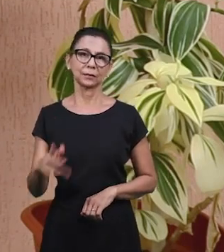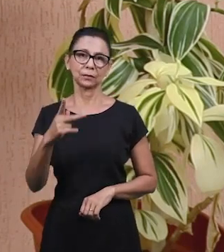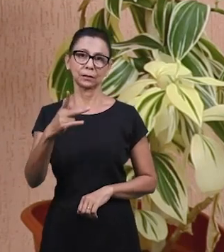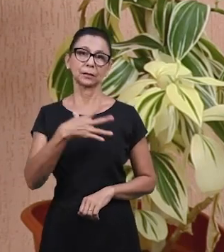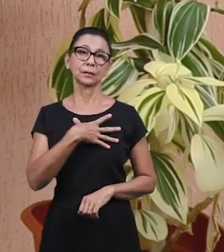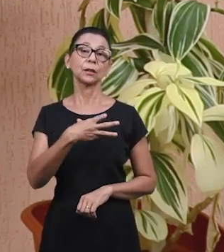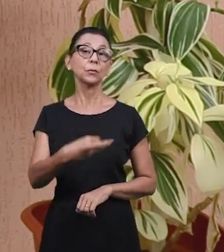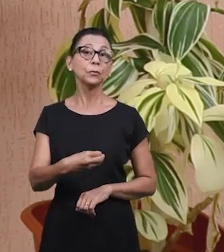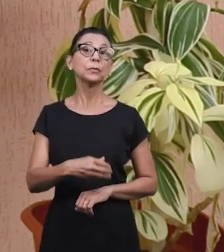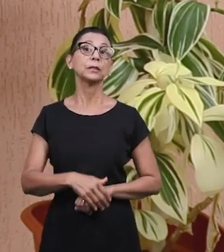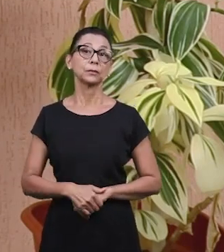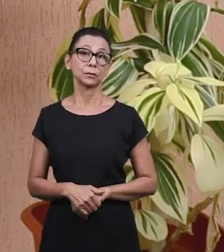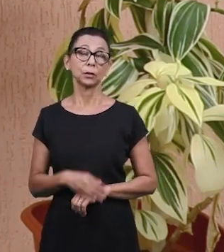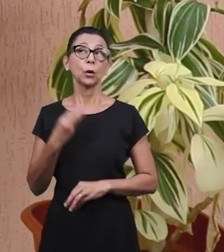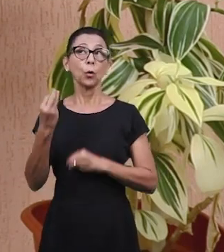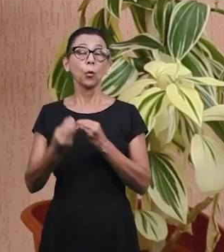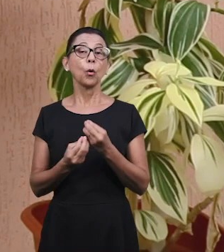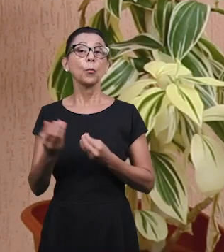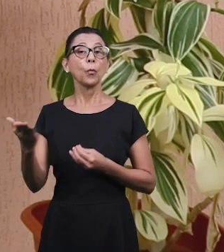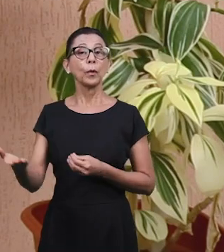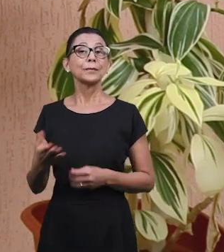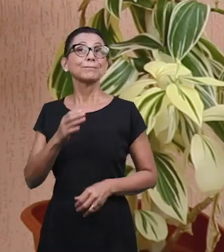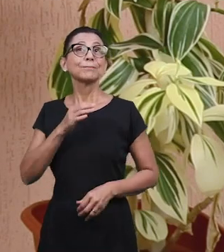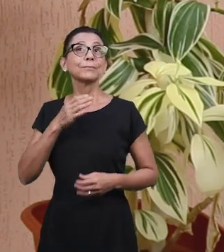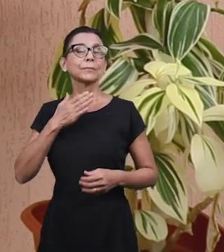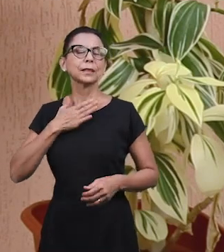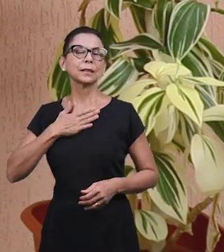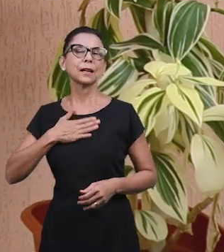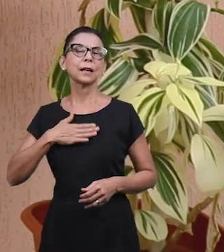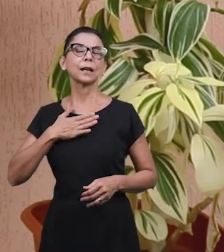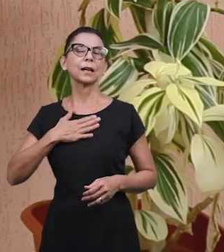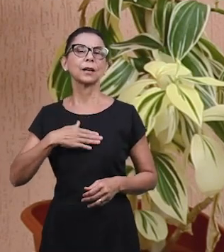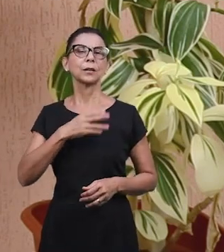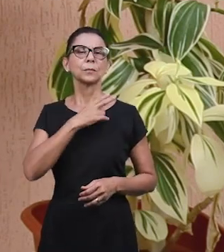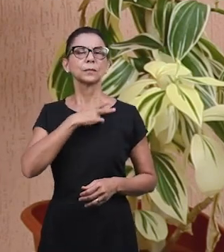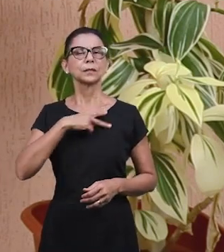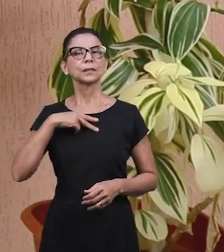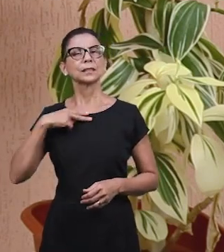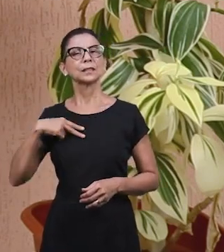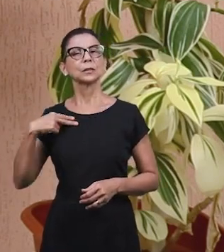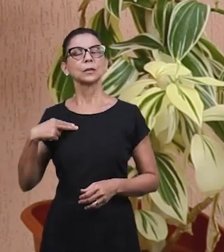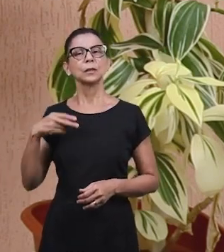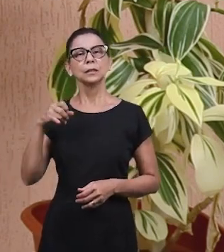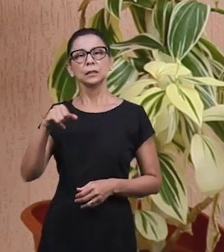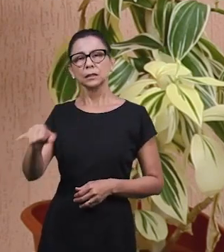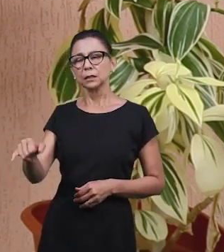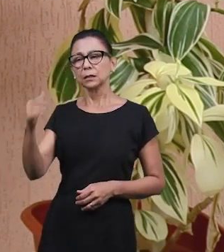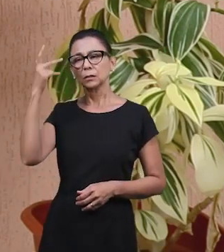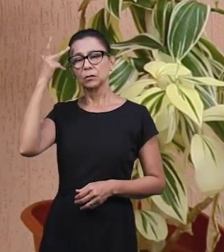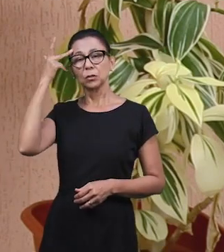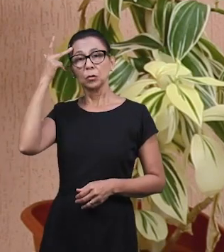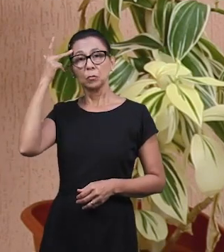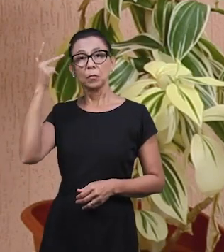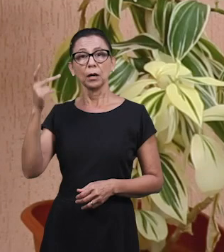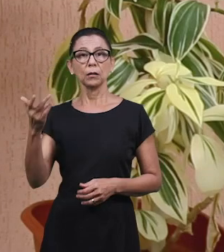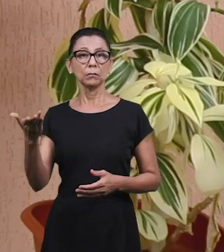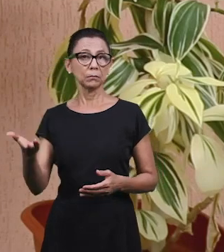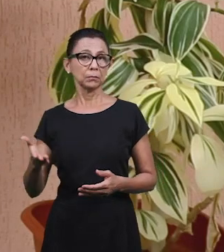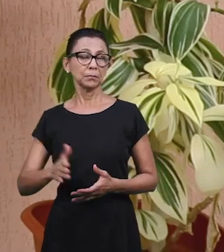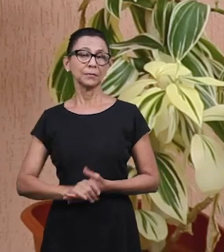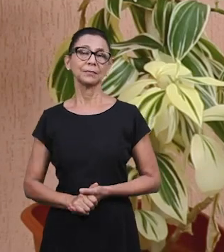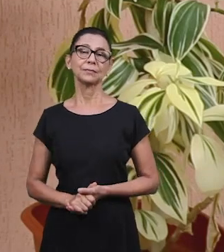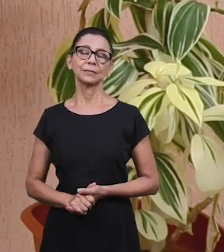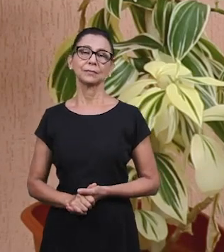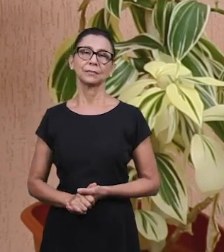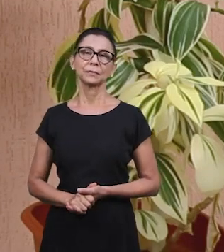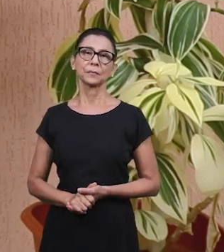connaître votre fils, ce qui peut le rendre calme. Si l'enfant il est apathique, je dois faire